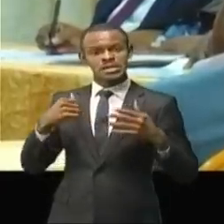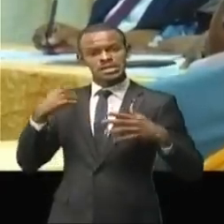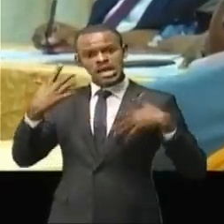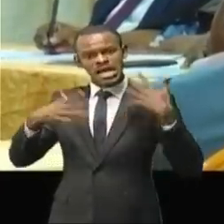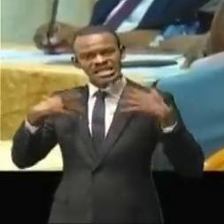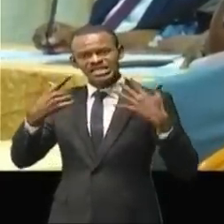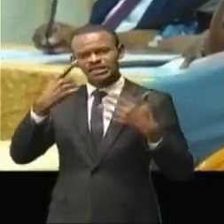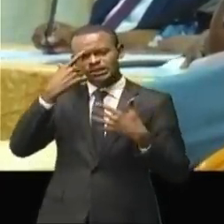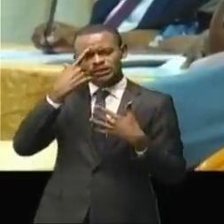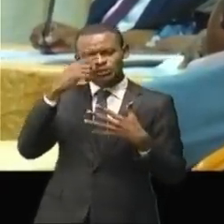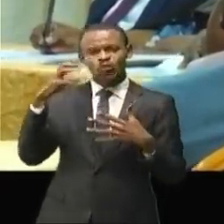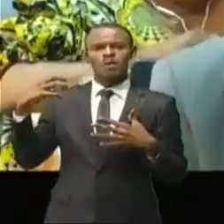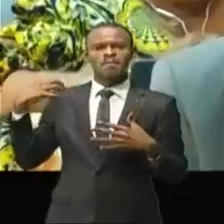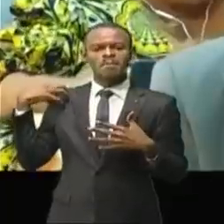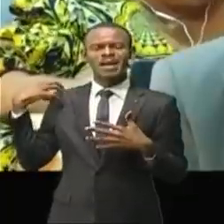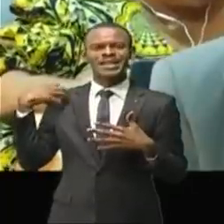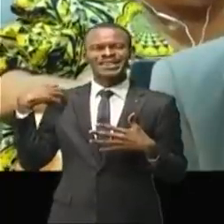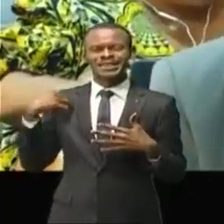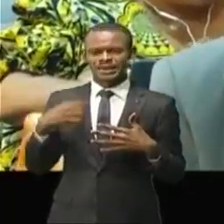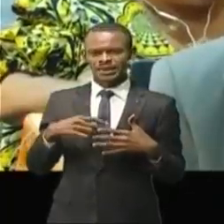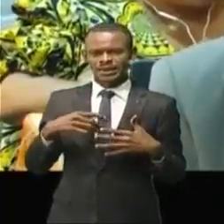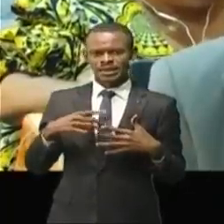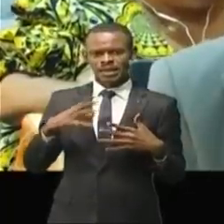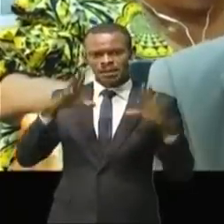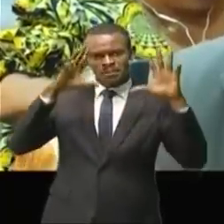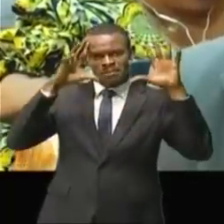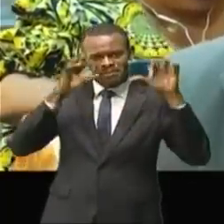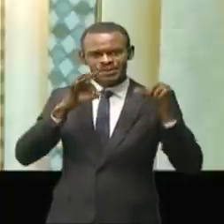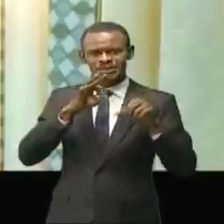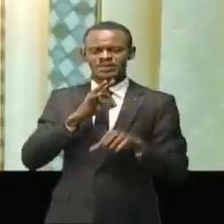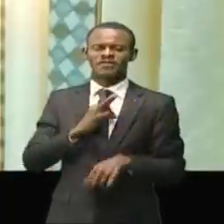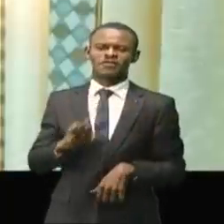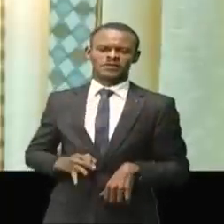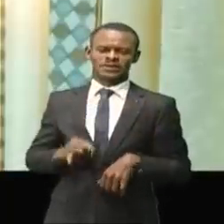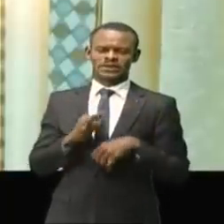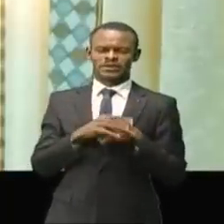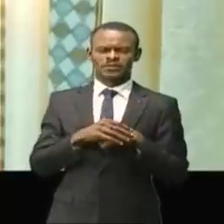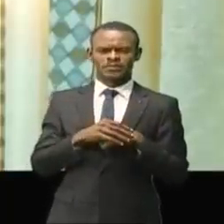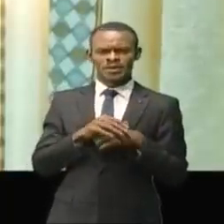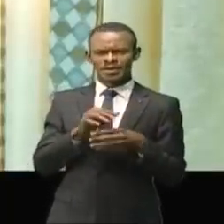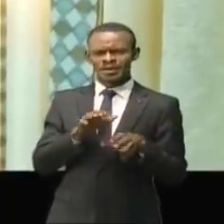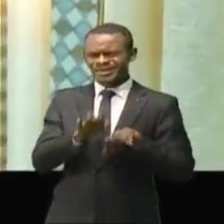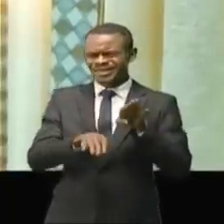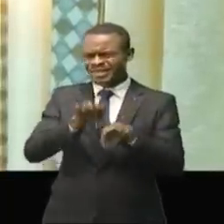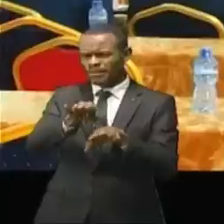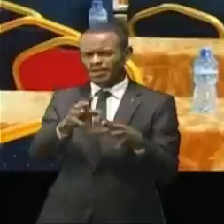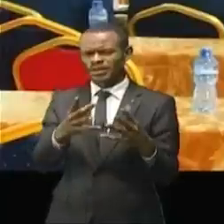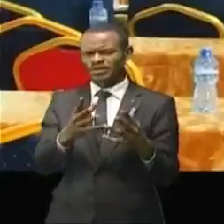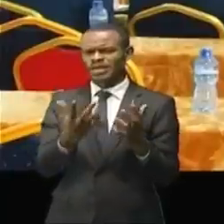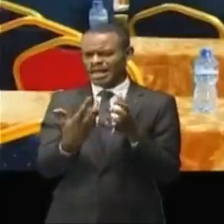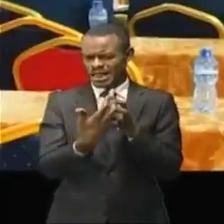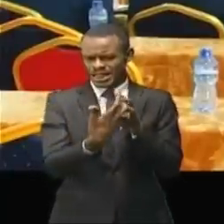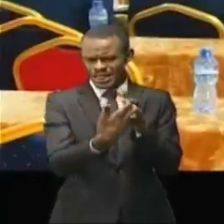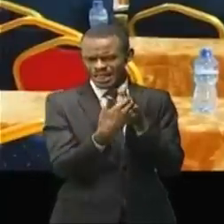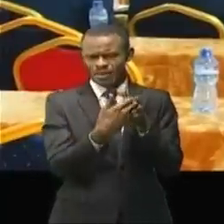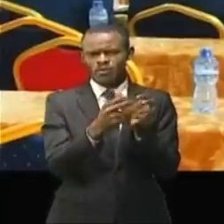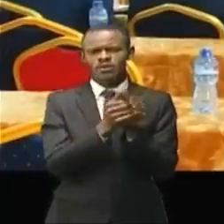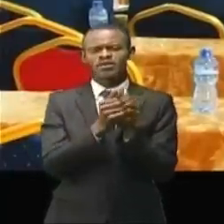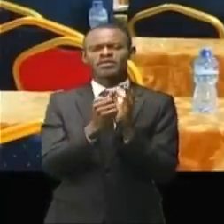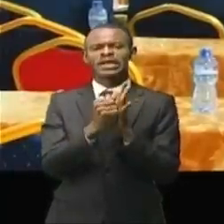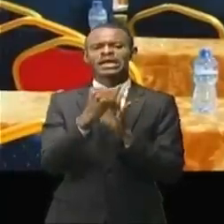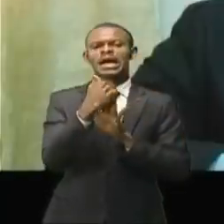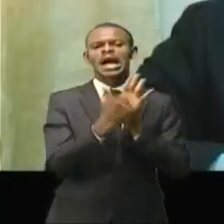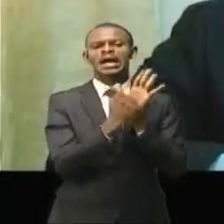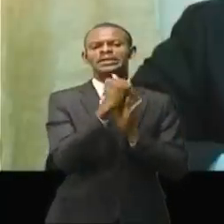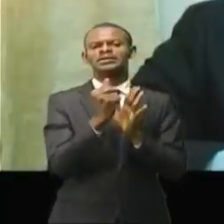lombo au sommet de la RDC la démarche s'inscrit en conformité avec l'article 12 de